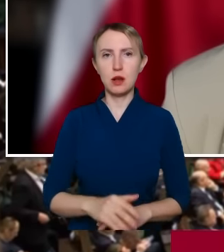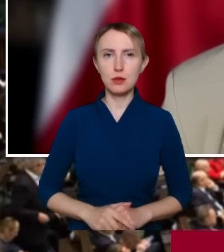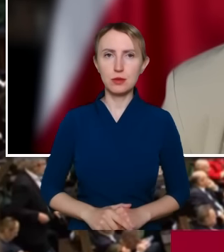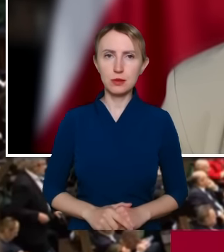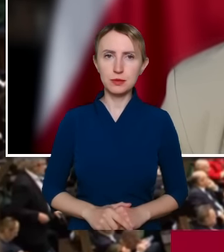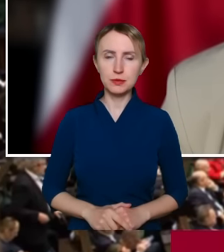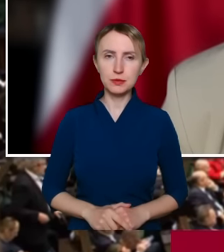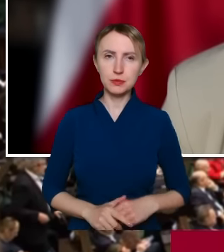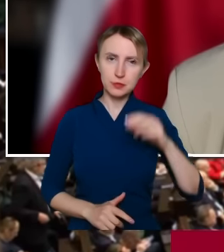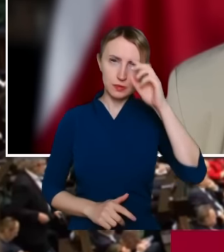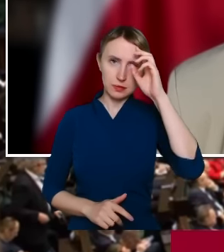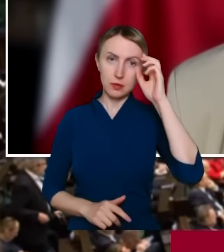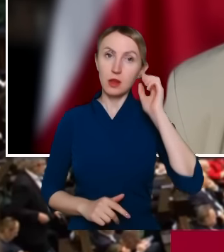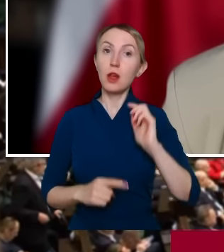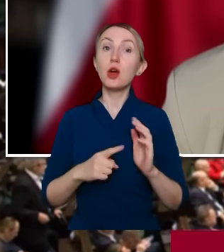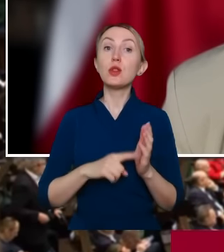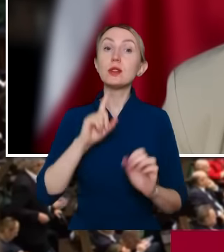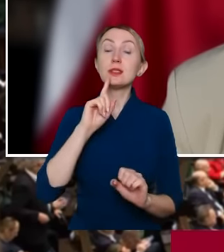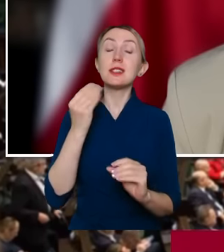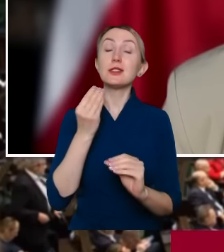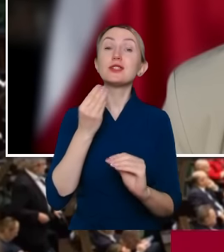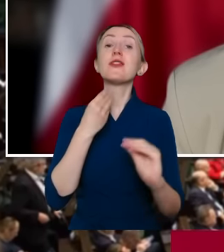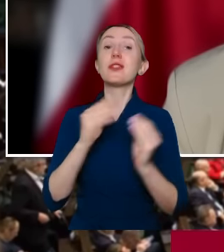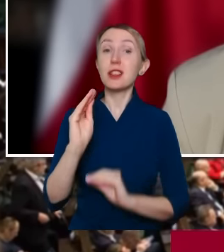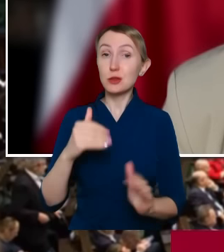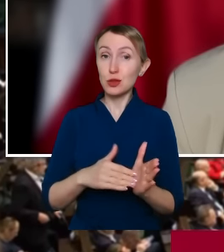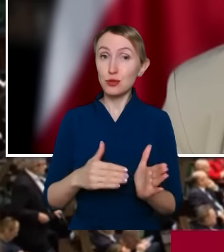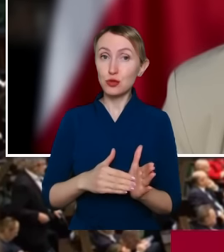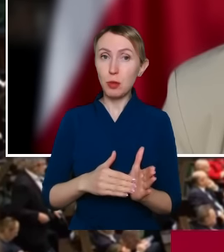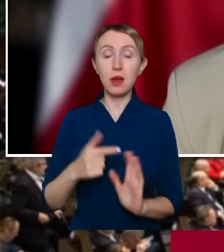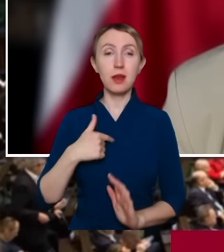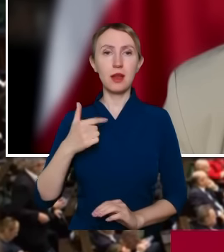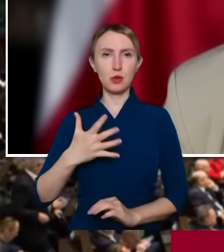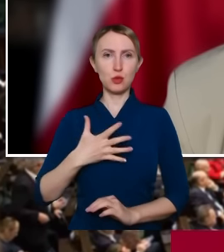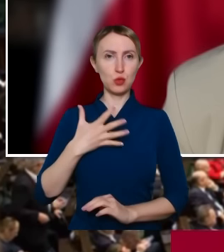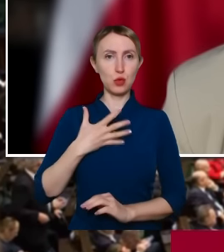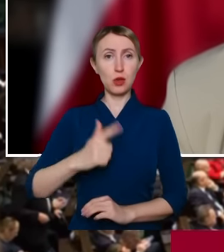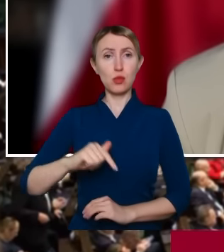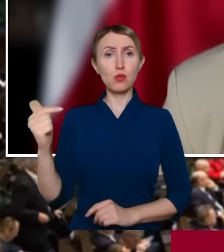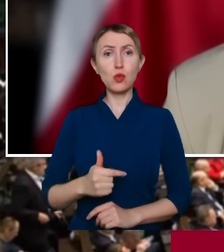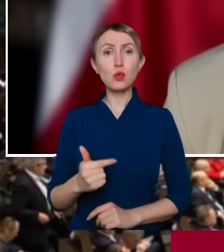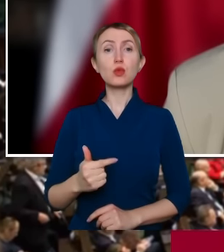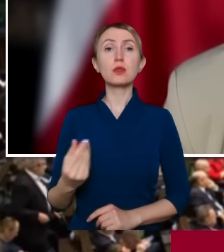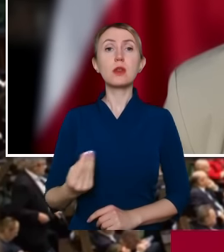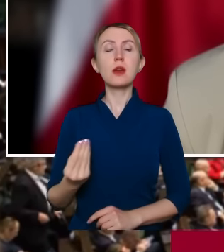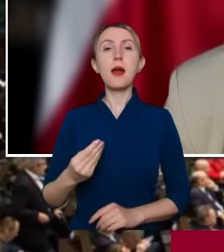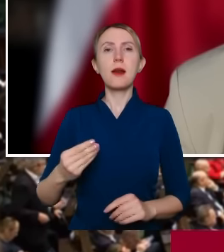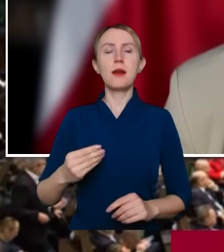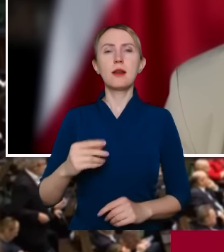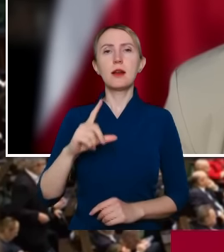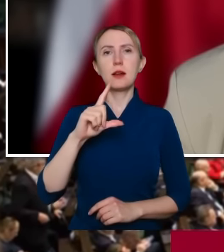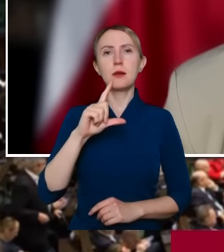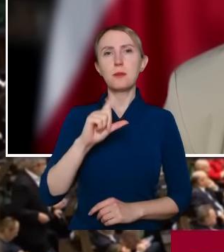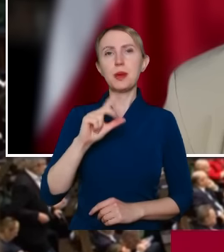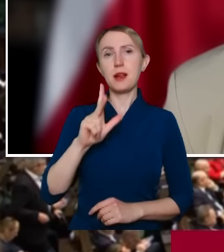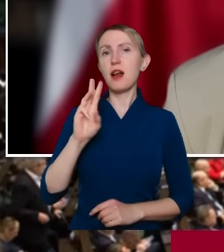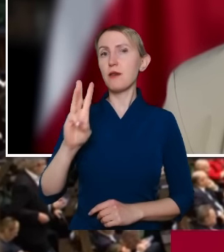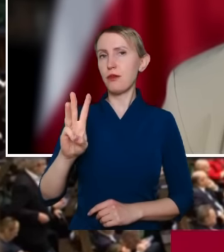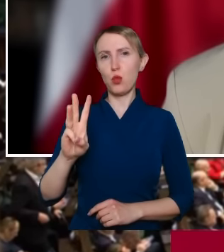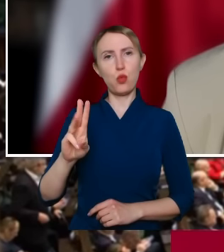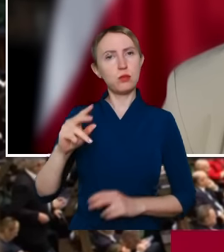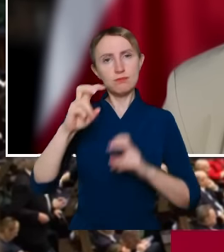członkostwo to jest zdecydowanie za mało tutaj Moim zdaniem musi się pochylić Państwowa Komisja Wyborcza